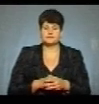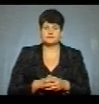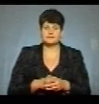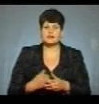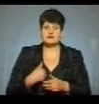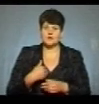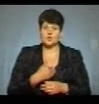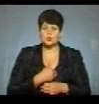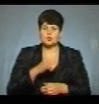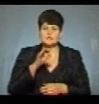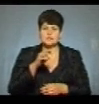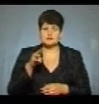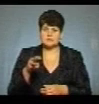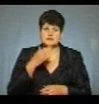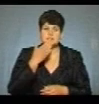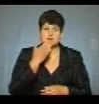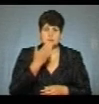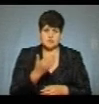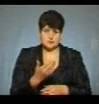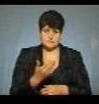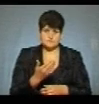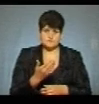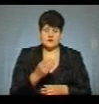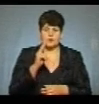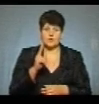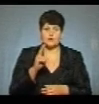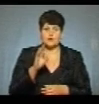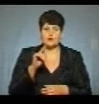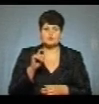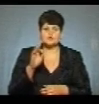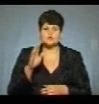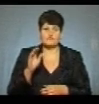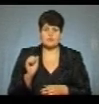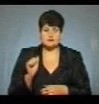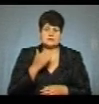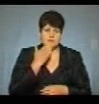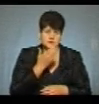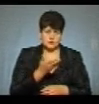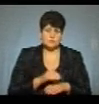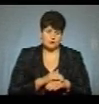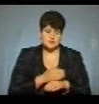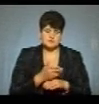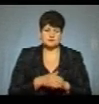Я хочу Олександра Миколаївича запитати, як озова. Так, запитуйте, будь ласка.